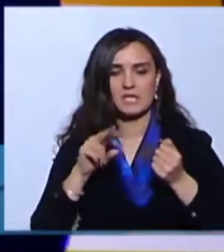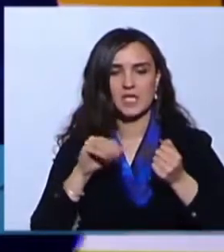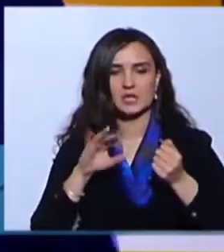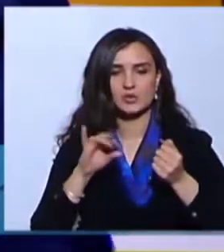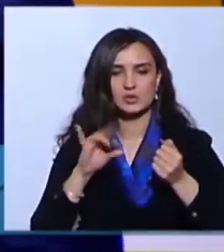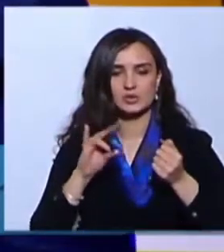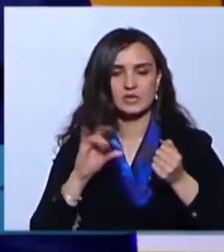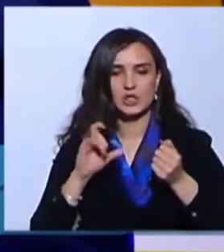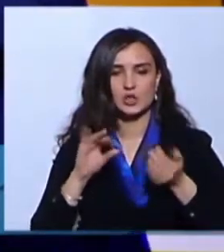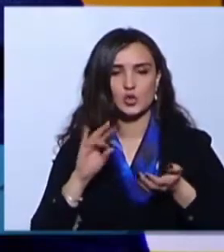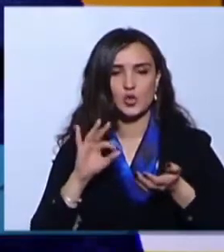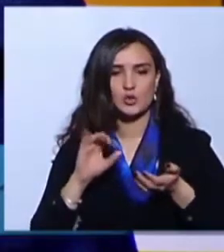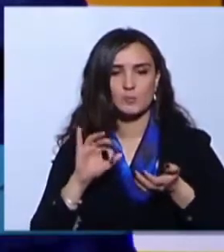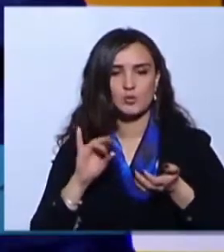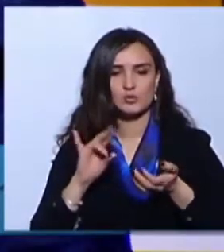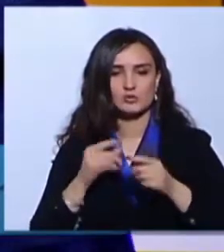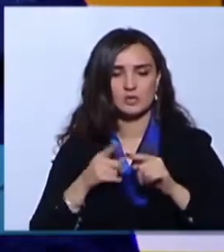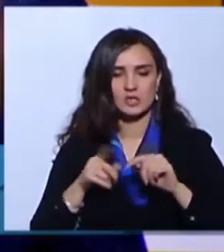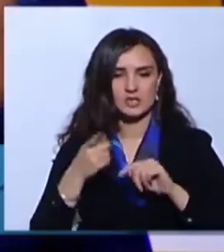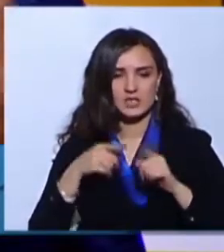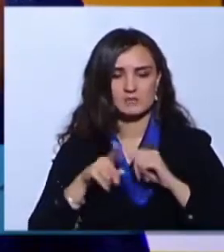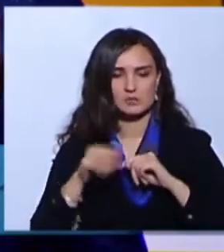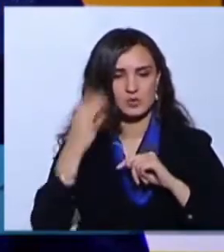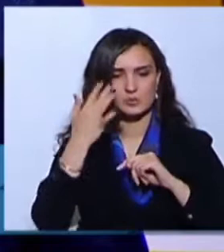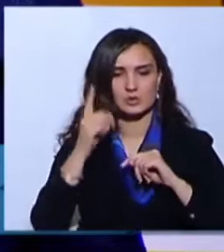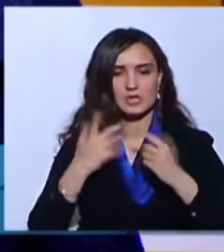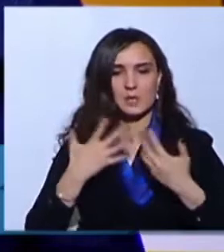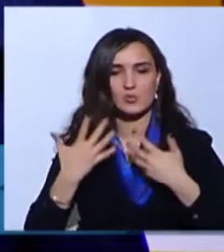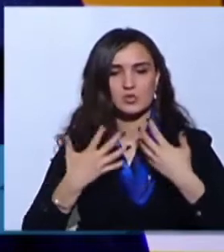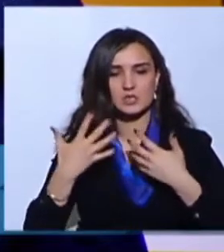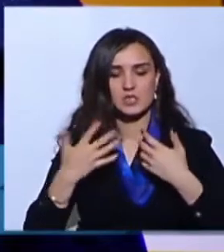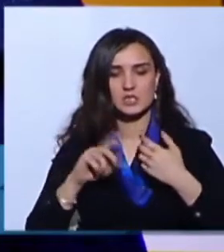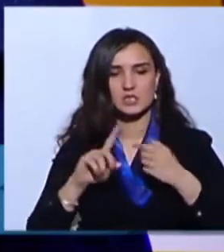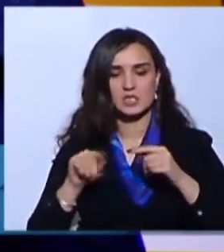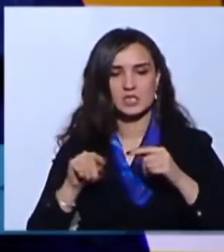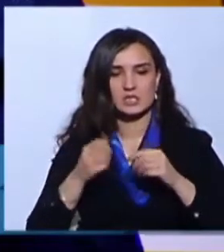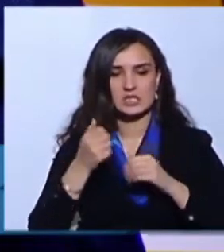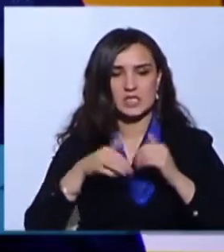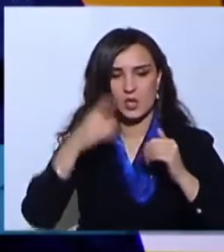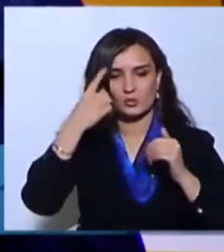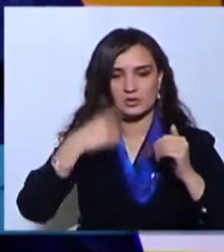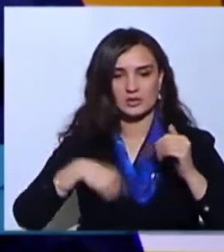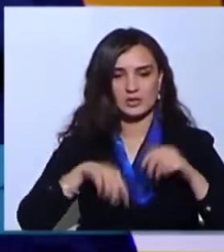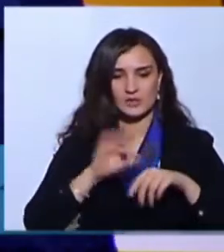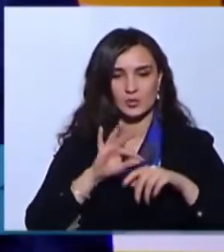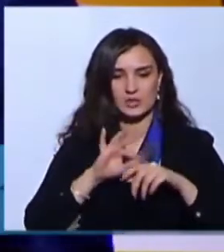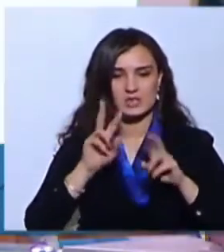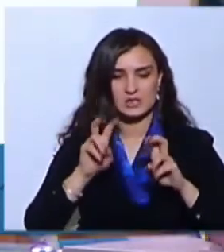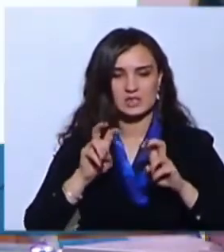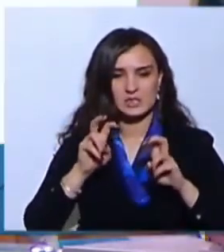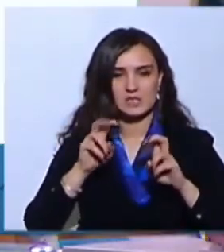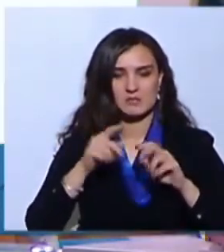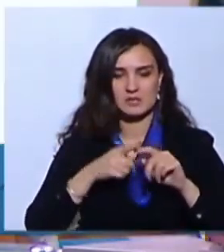უკვე ნეიროჰორმონია და წარმოიდგინეთ აქედან რა ემოციასა და ცენტრალურ ნერვო სისტემაზე მოქმედი რა